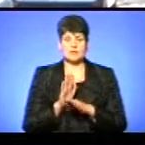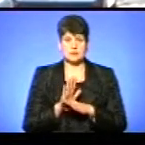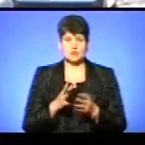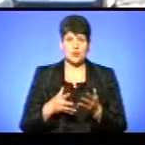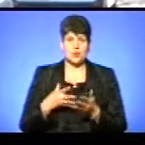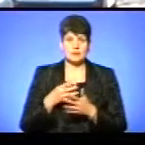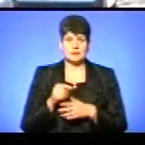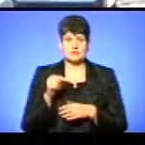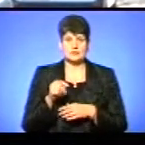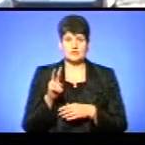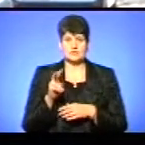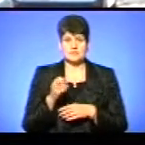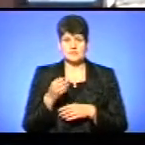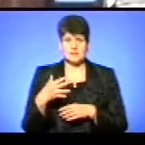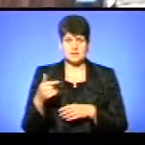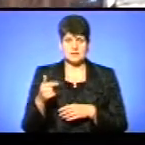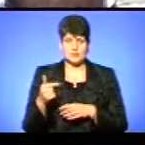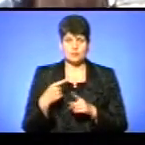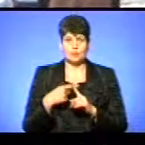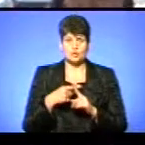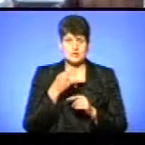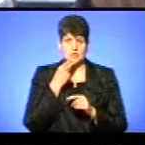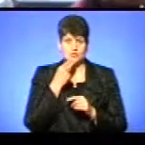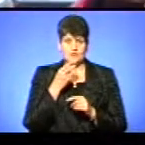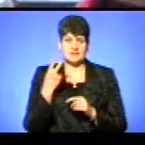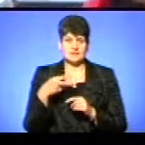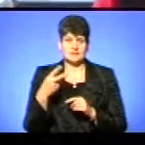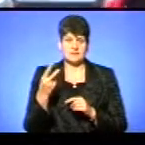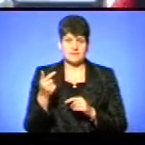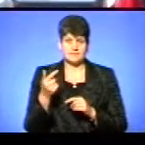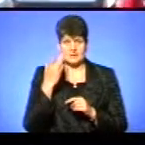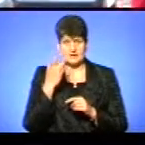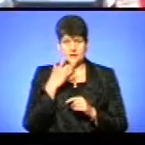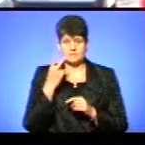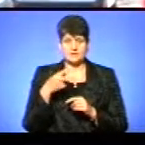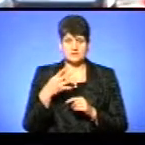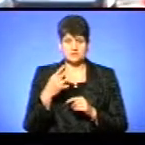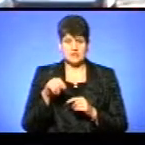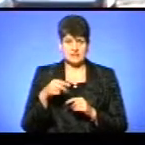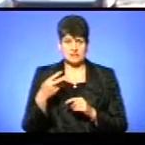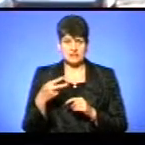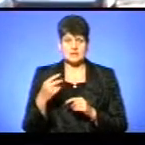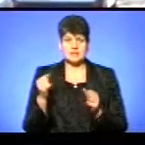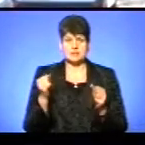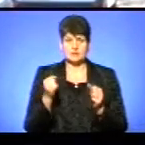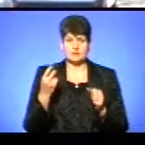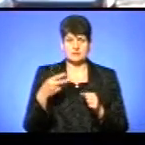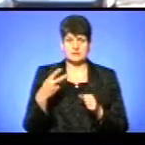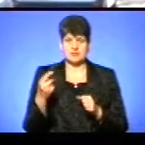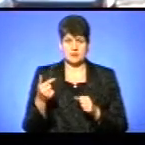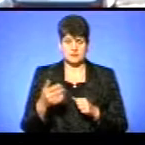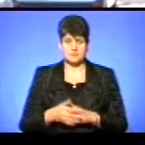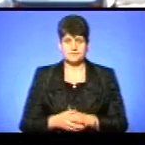оплата 1215 плюс харчування 22 гривні. Літом 24,20, а зимою 22 гривні.